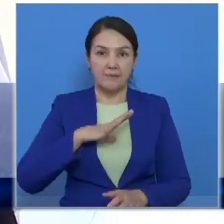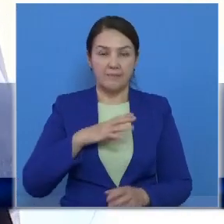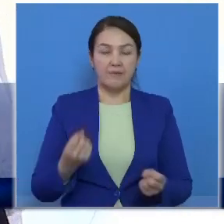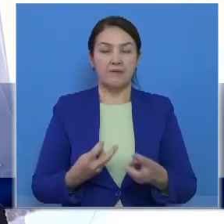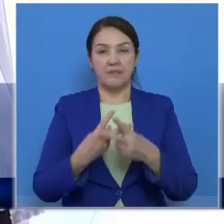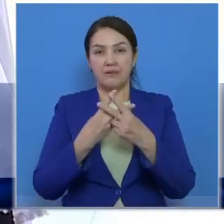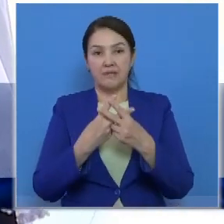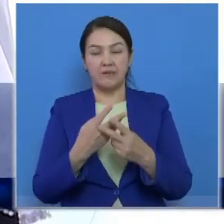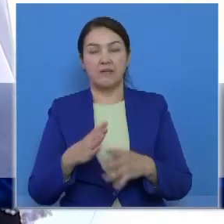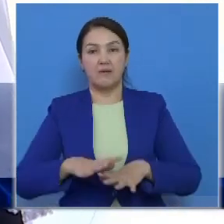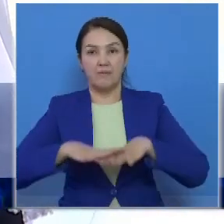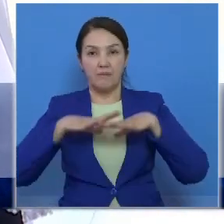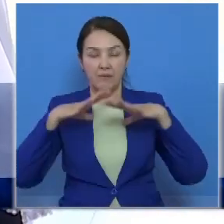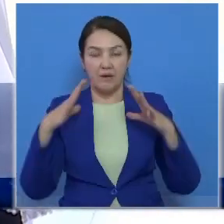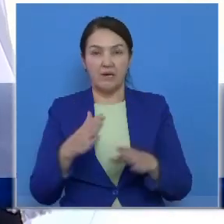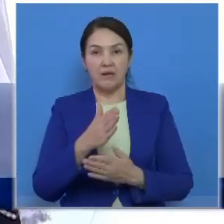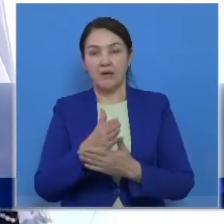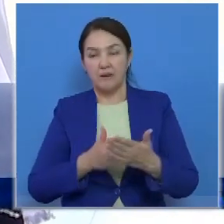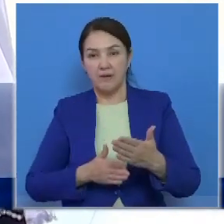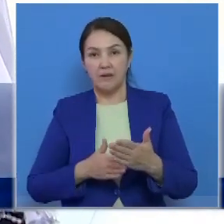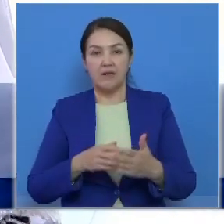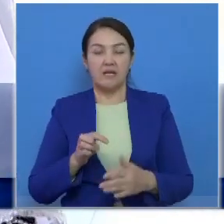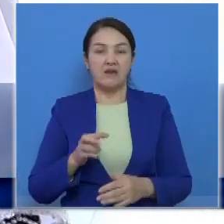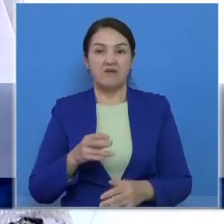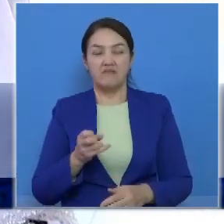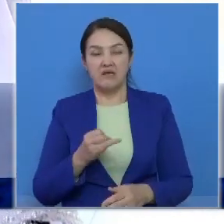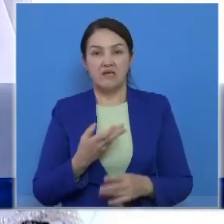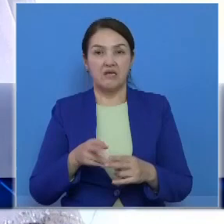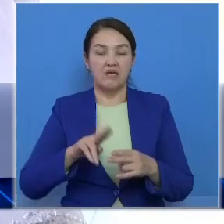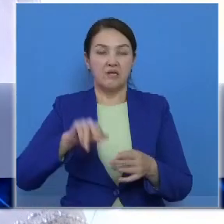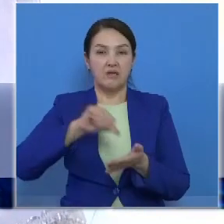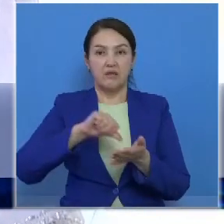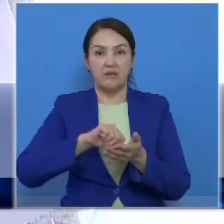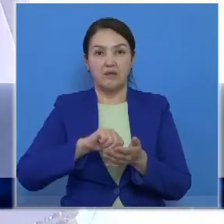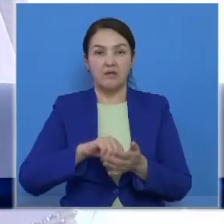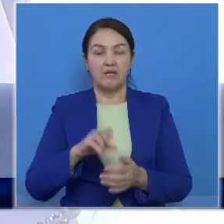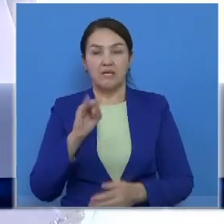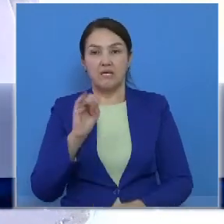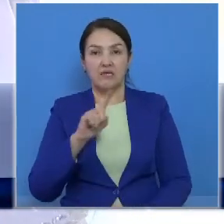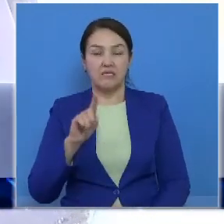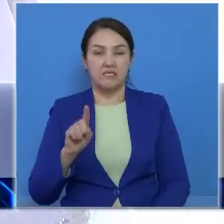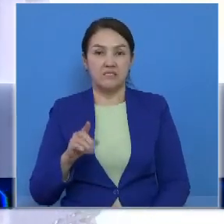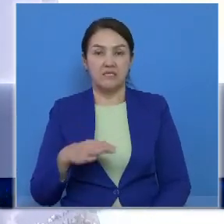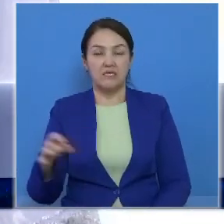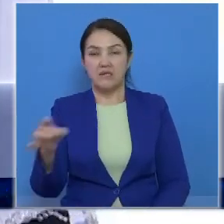Астане, большая половина, львиная доля – это участницы из Иргизского района.